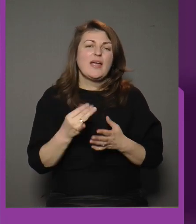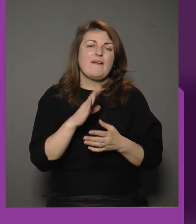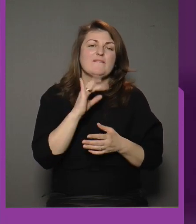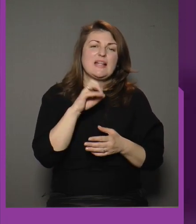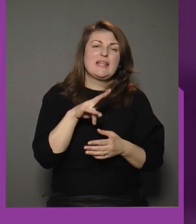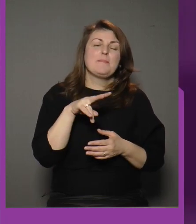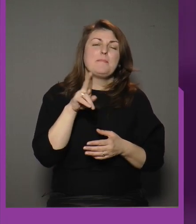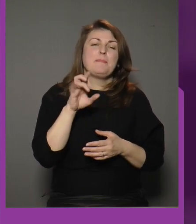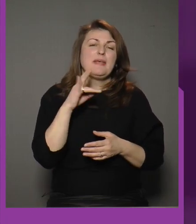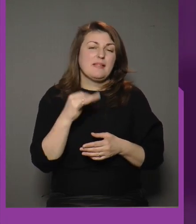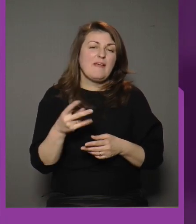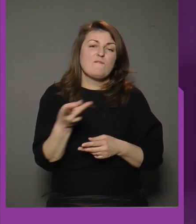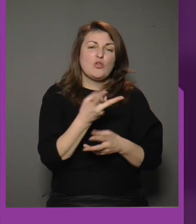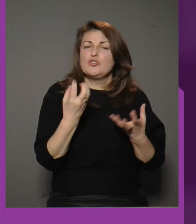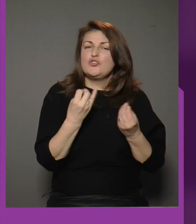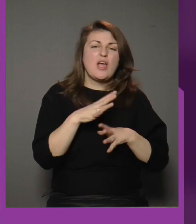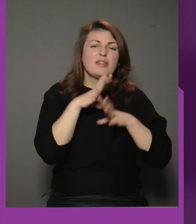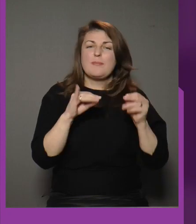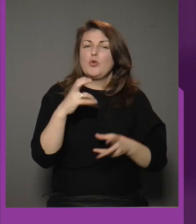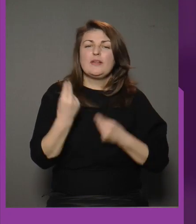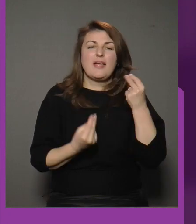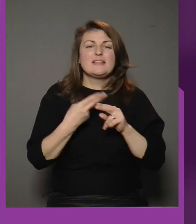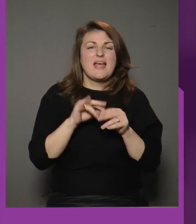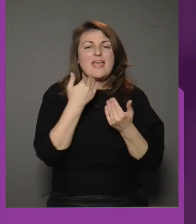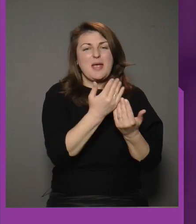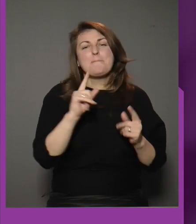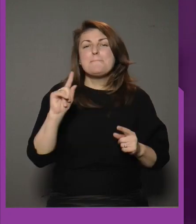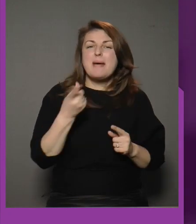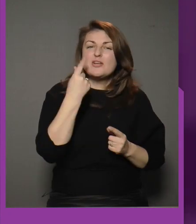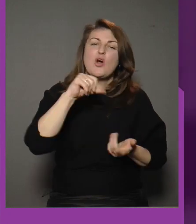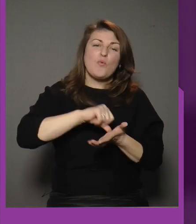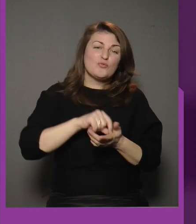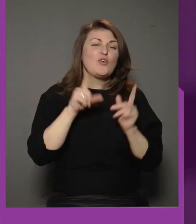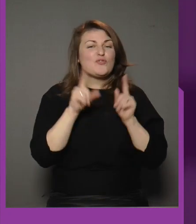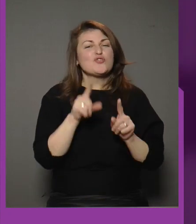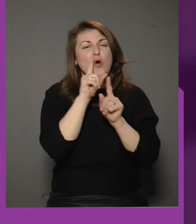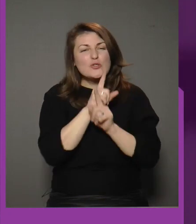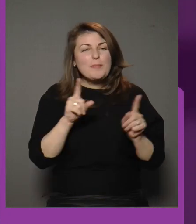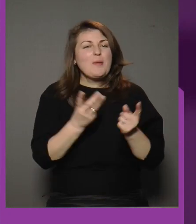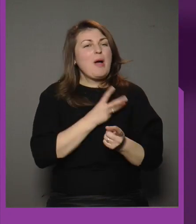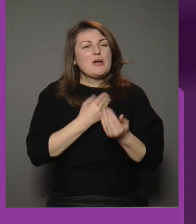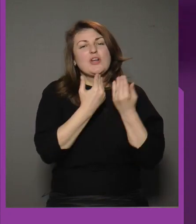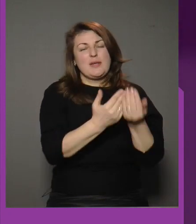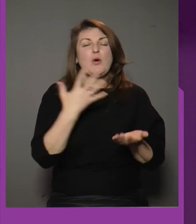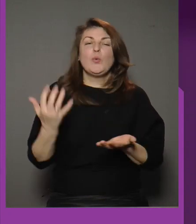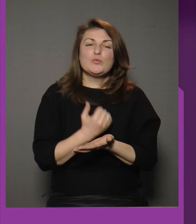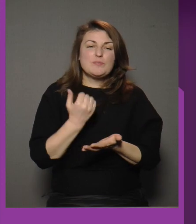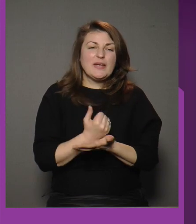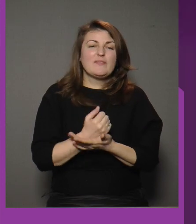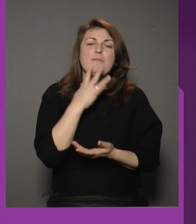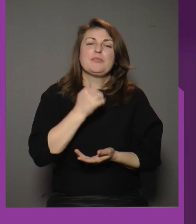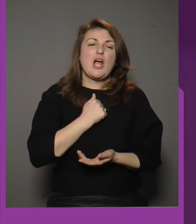Білий. Вони ще не були на іграх, це їх перша участь, тож особливо побажаємо їм успіхів. На